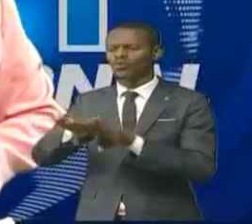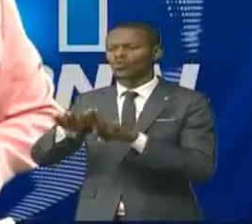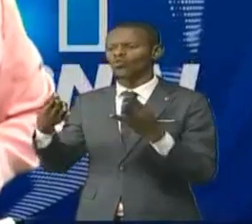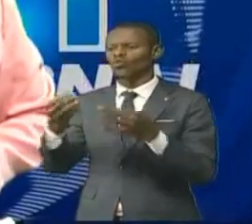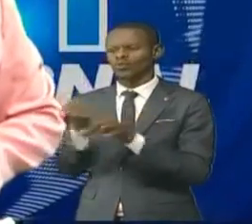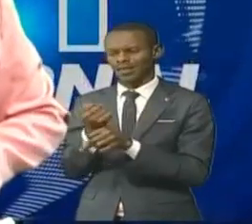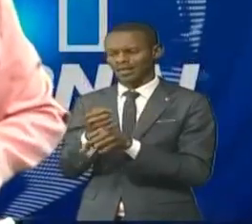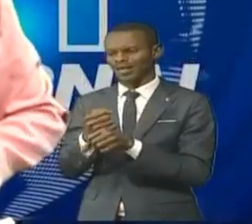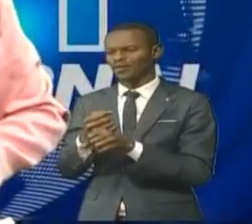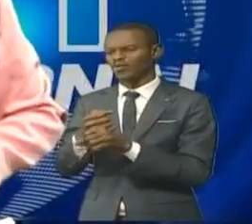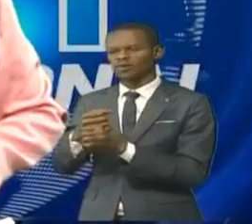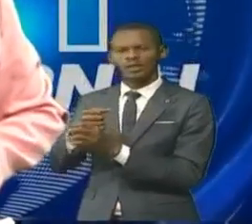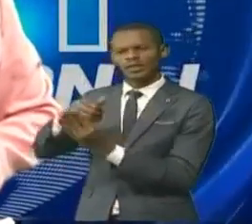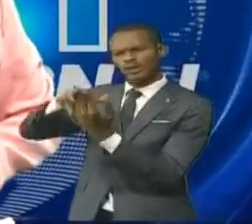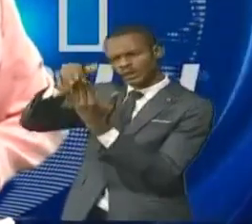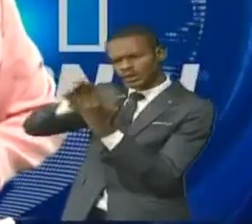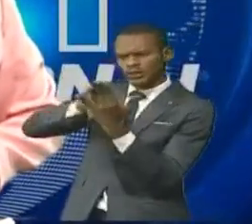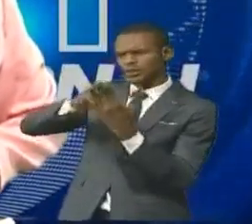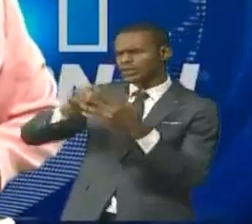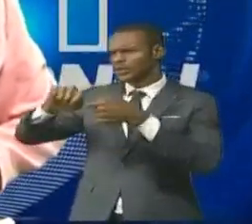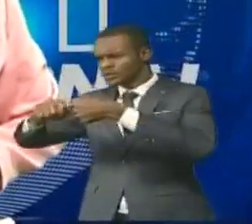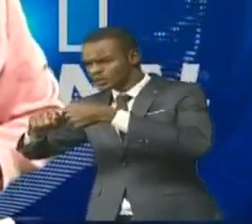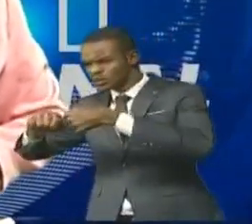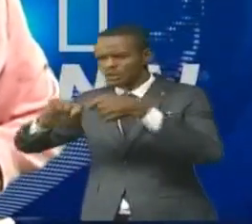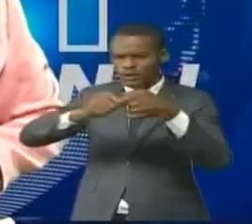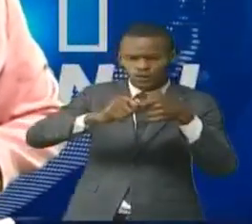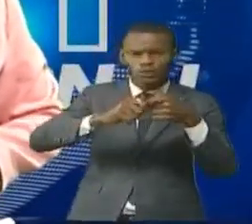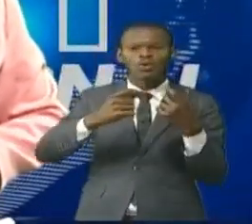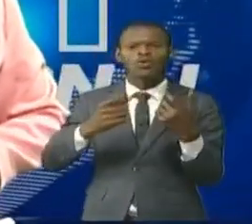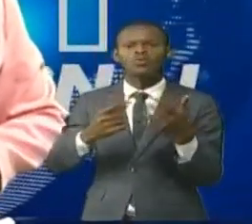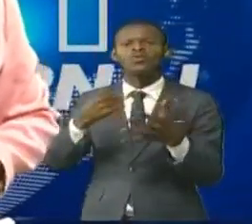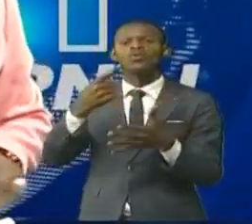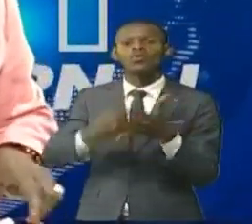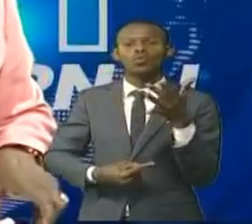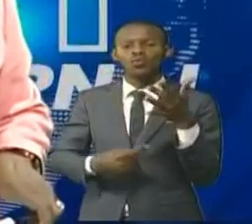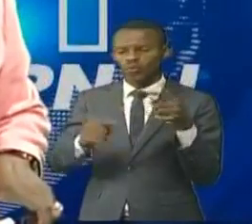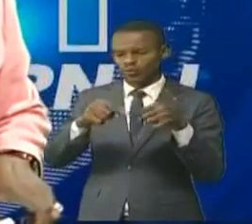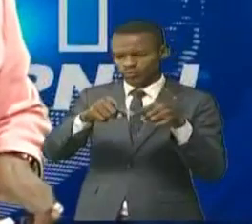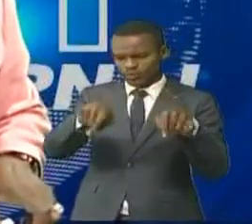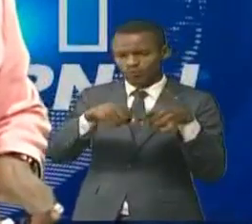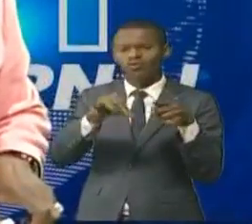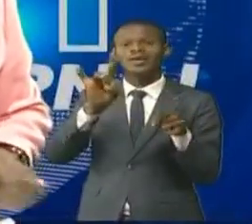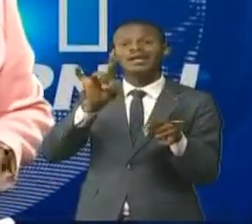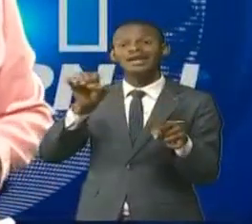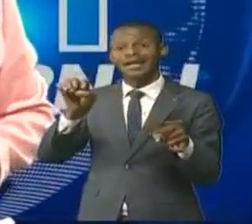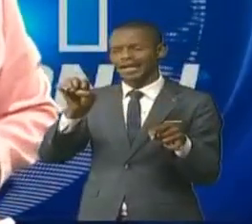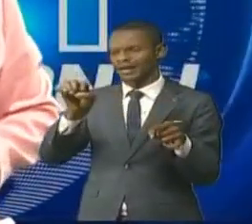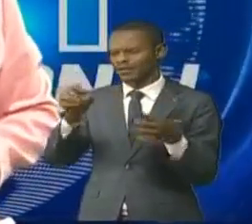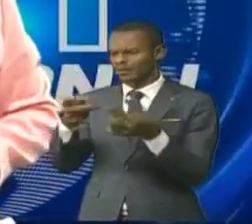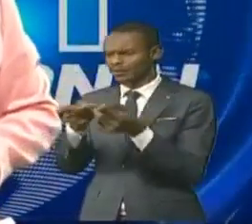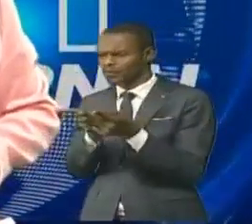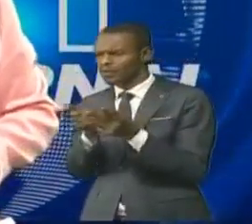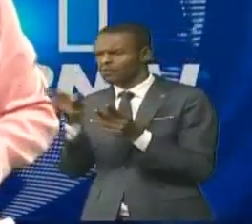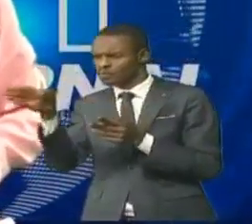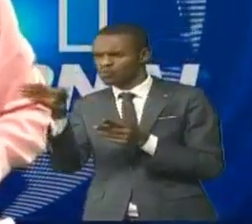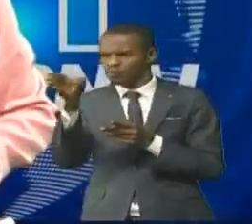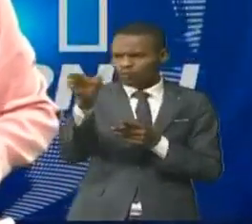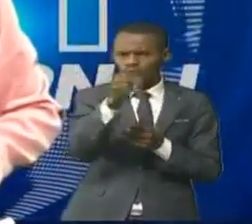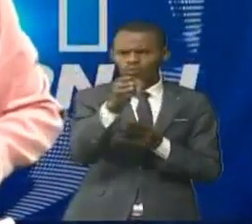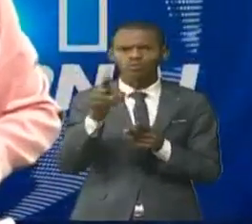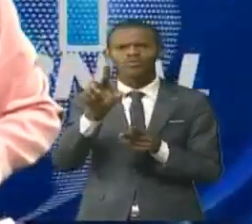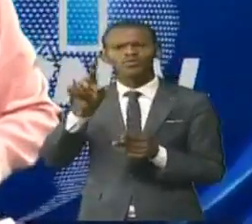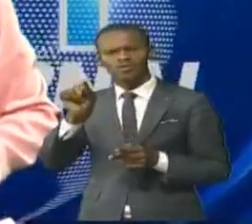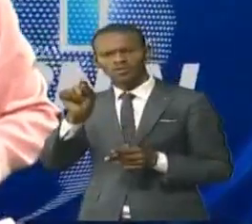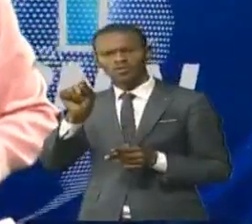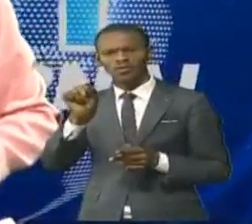va consister à la réhabilitation de 80 studios, la transformation de 20 dortoirs en 140 appartements.